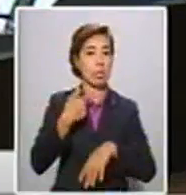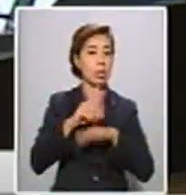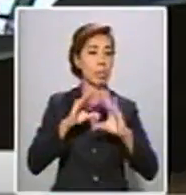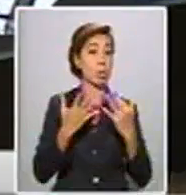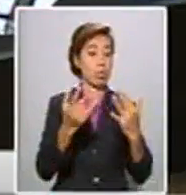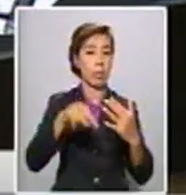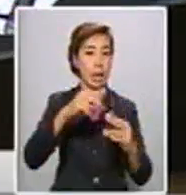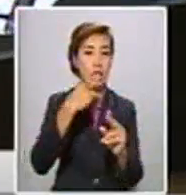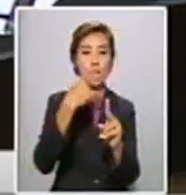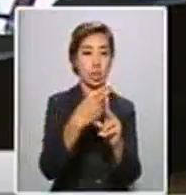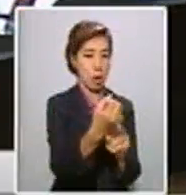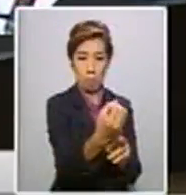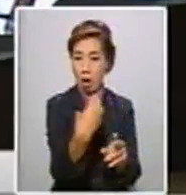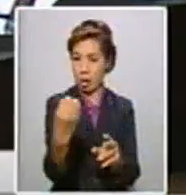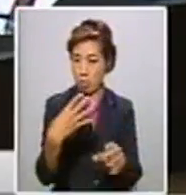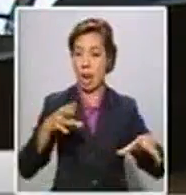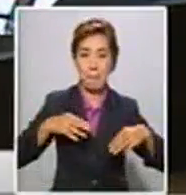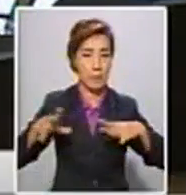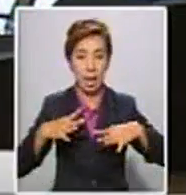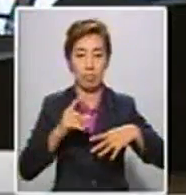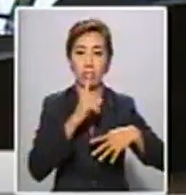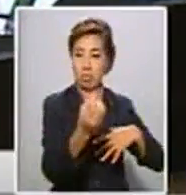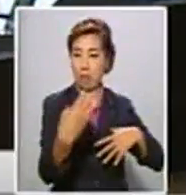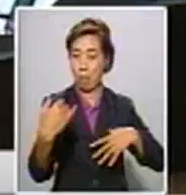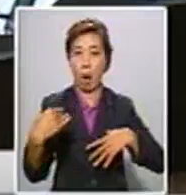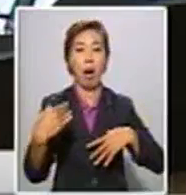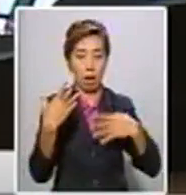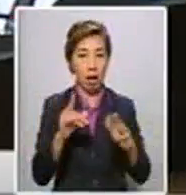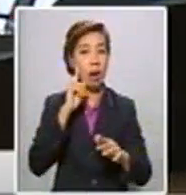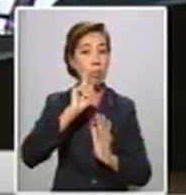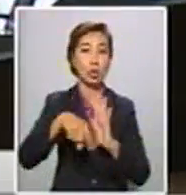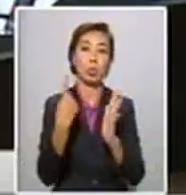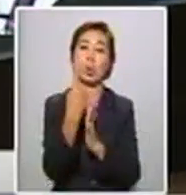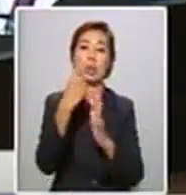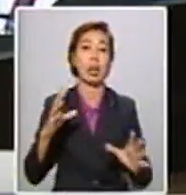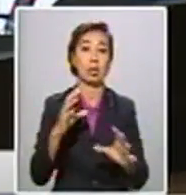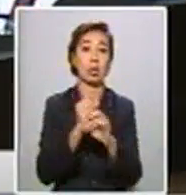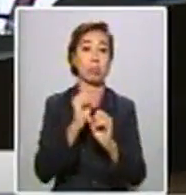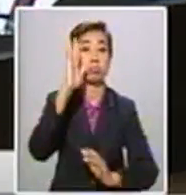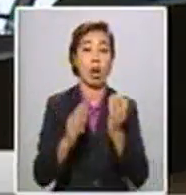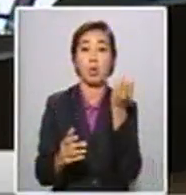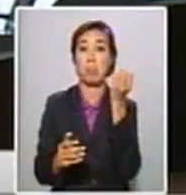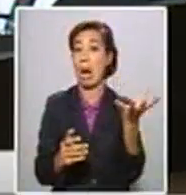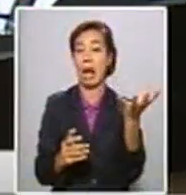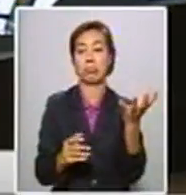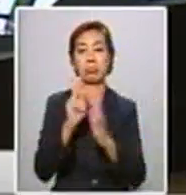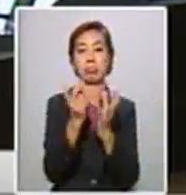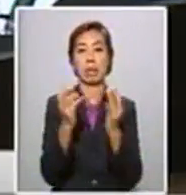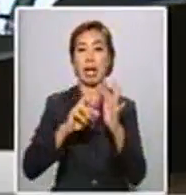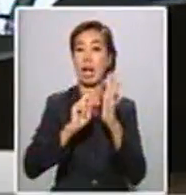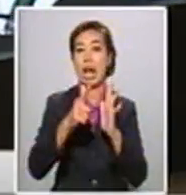ผยเป็นรายบุคคลซึ่งใช้เวลา1ชั่วโมงก็ทราบผลการลงมติว่าที่ประชุมเสียงข้างมากไม่รับร่างรัฐธรรมนูญ